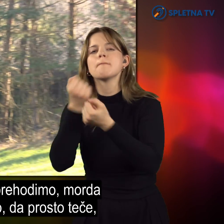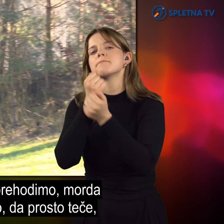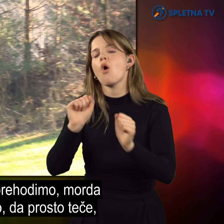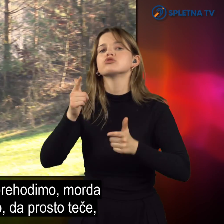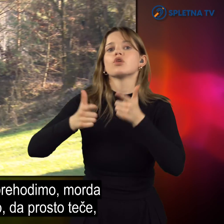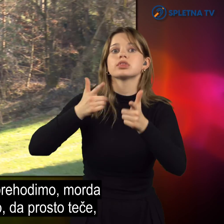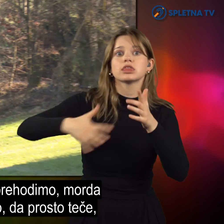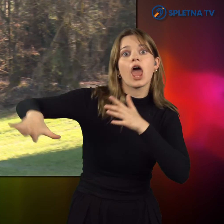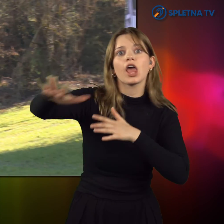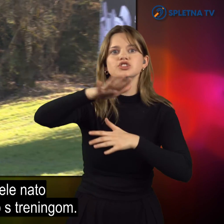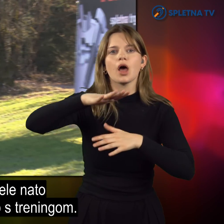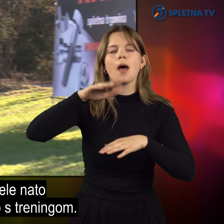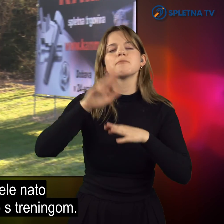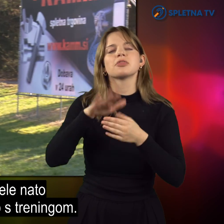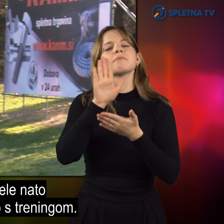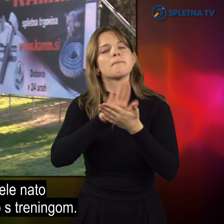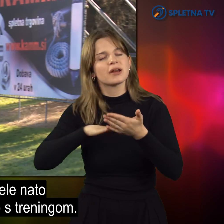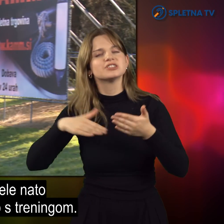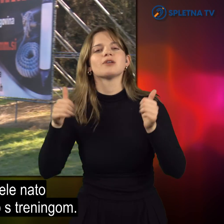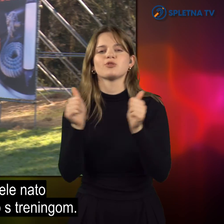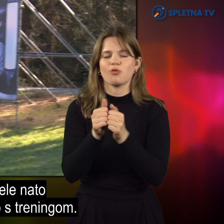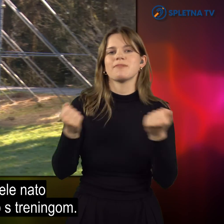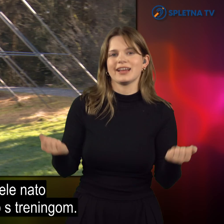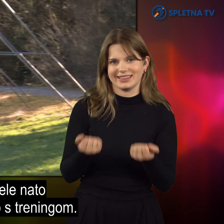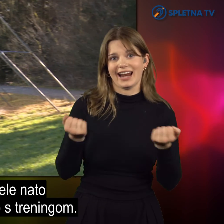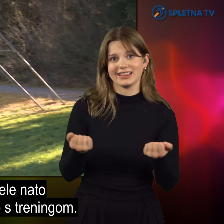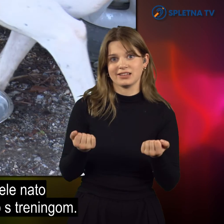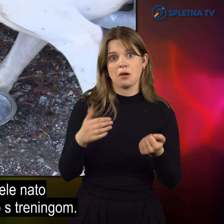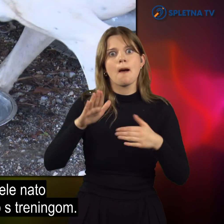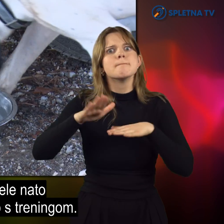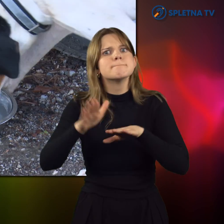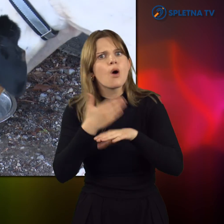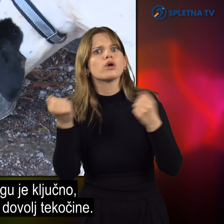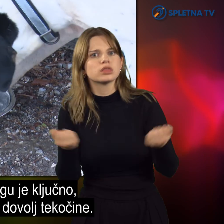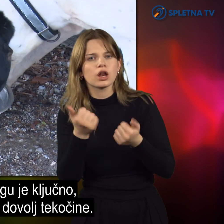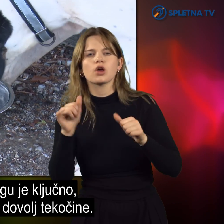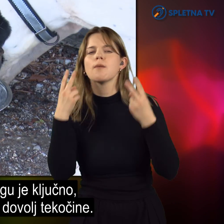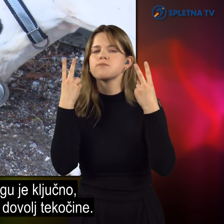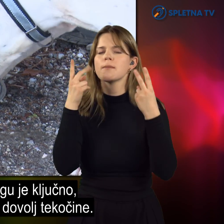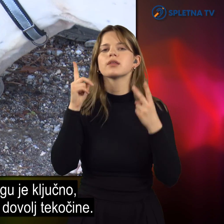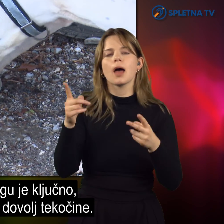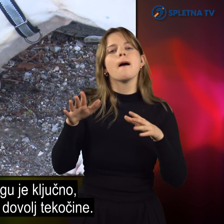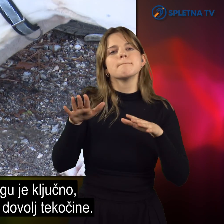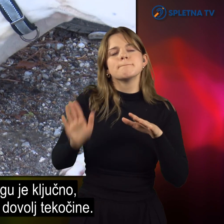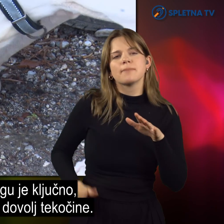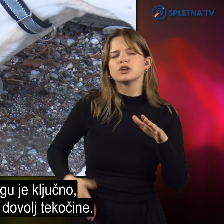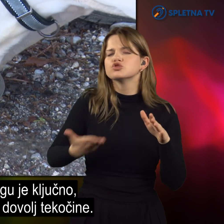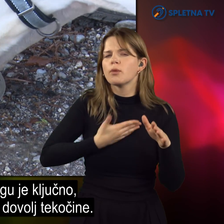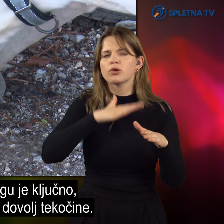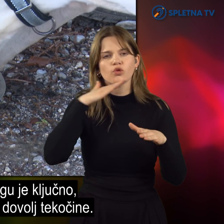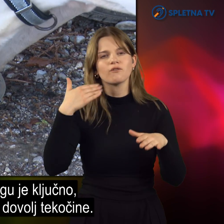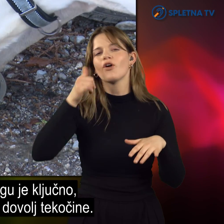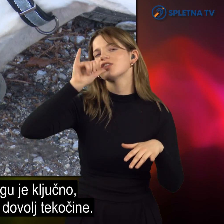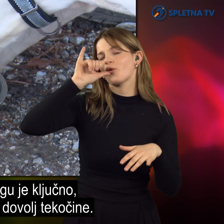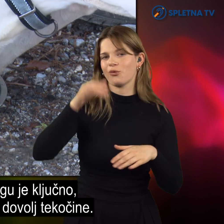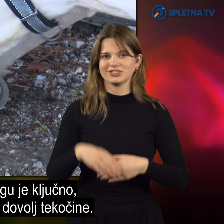da prosto teče in šele nato pričnemo s treningom. Po treningu je ključno, da pes